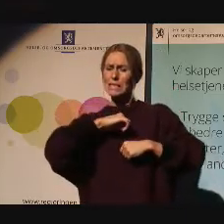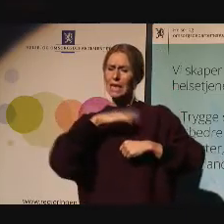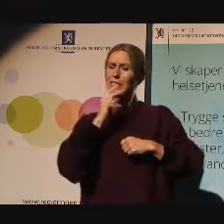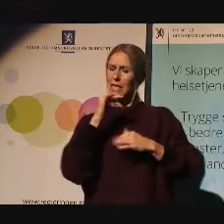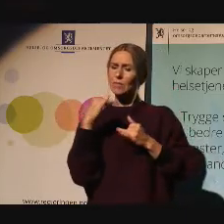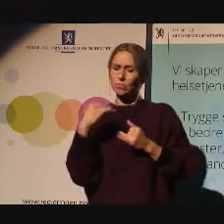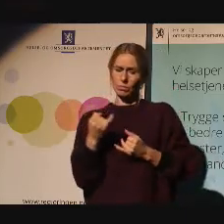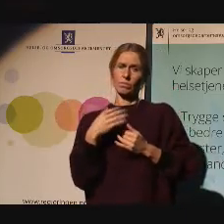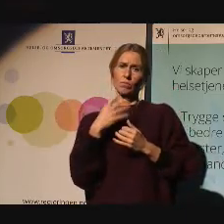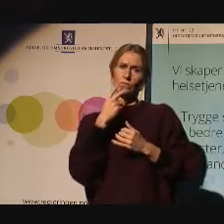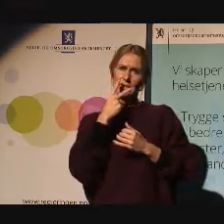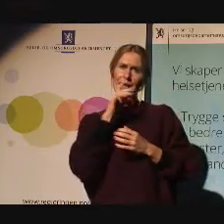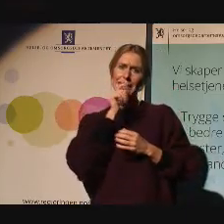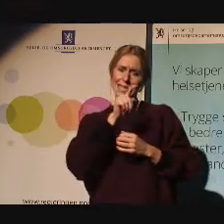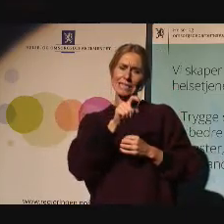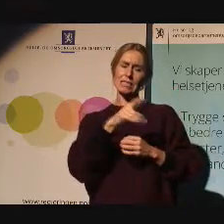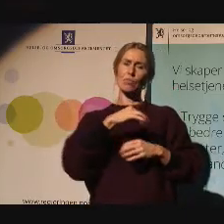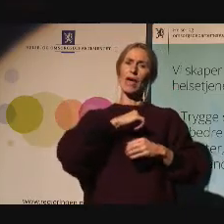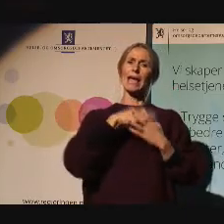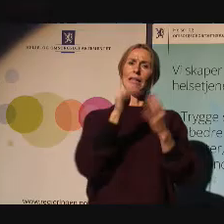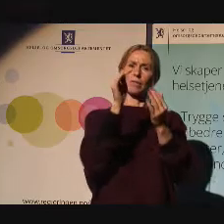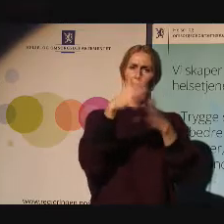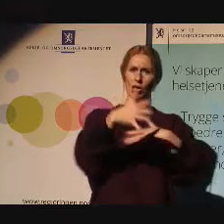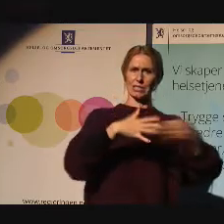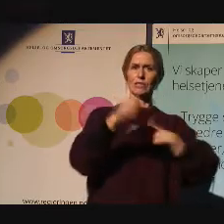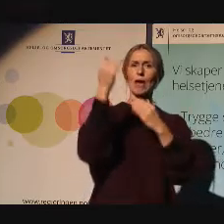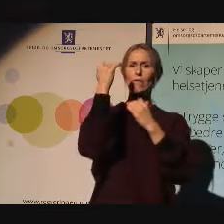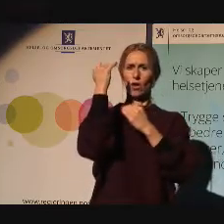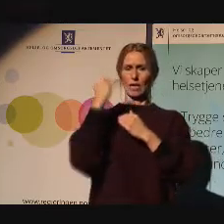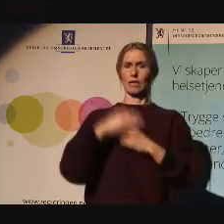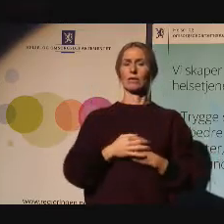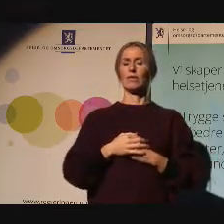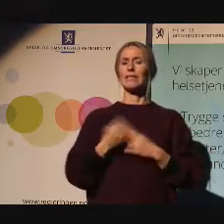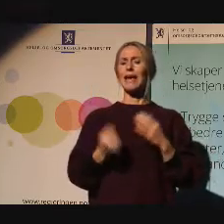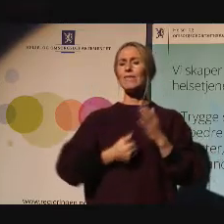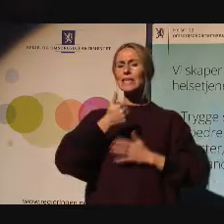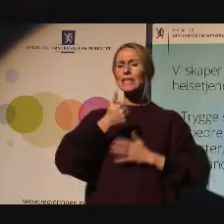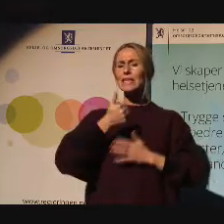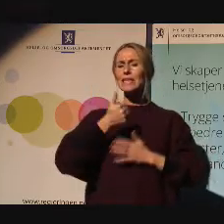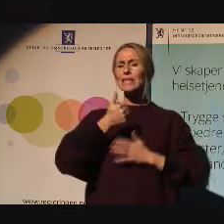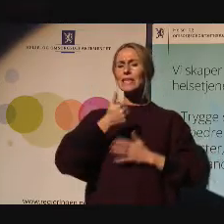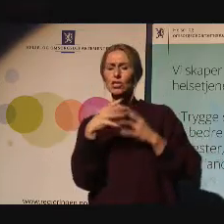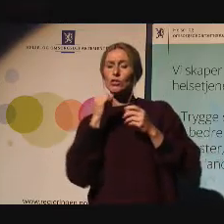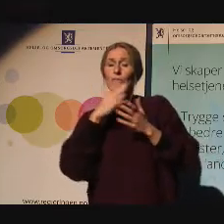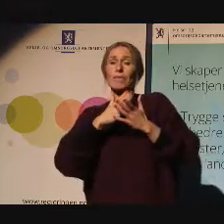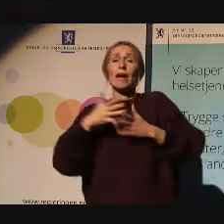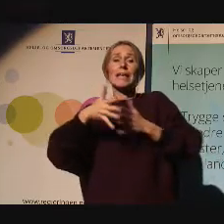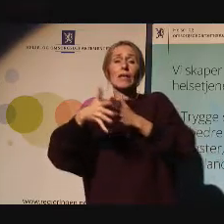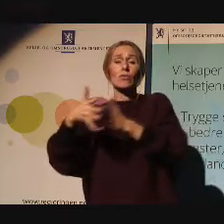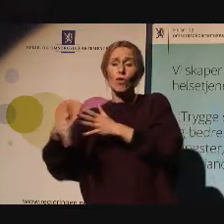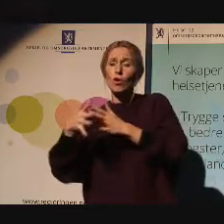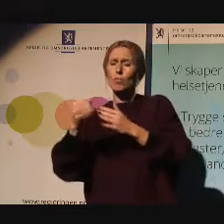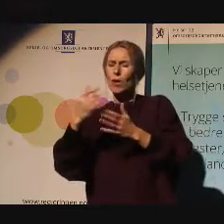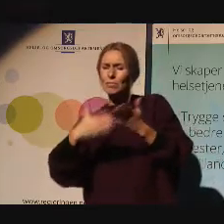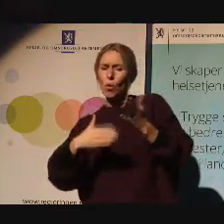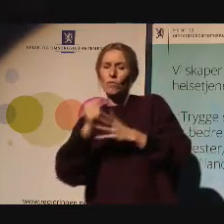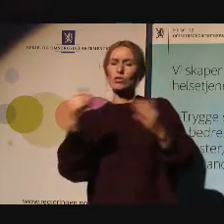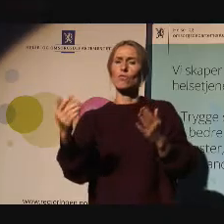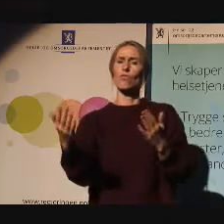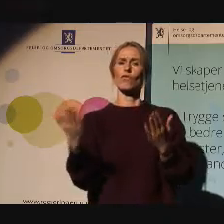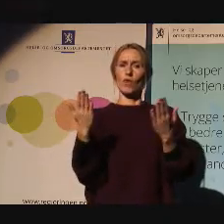lys av de erfaringene. Det viktig at det tilsynet som blir gjennomført på en måte som får fram barns